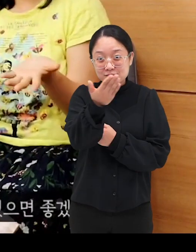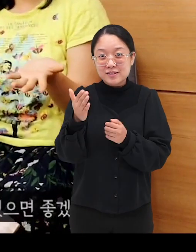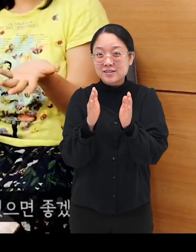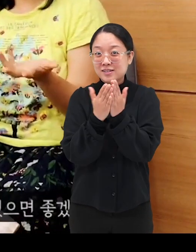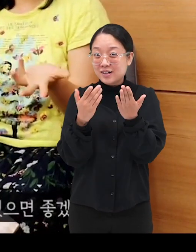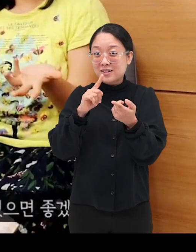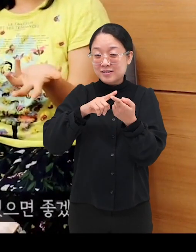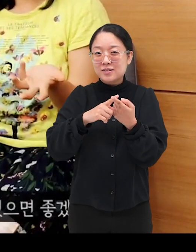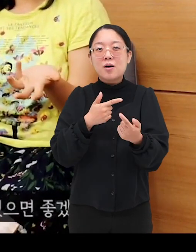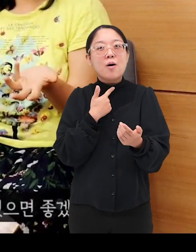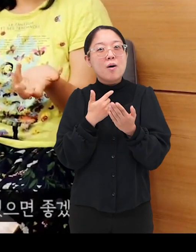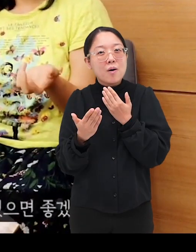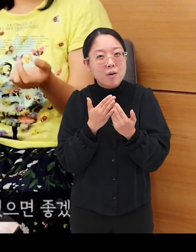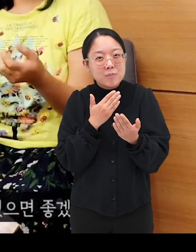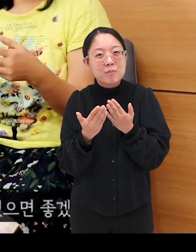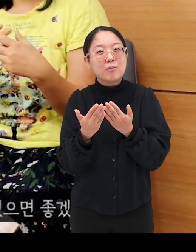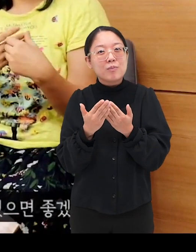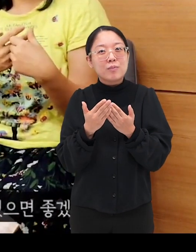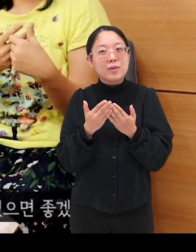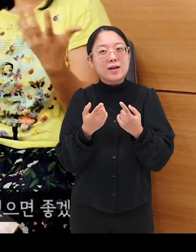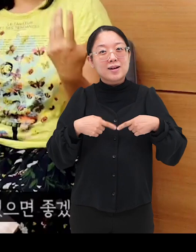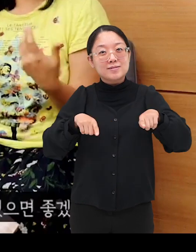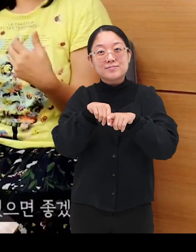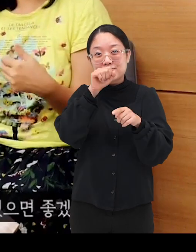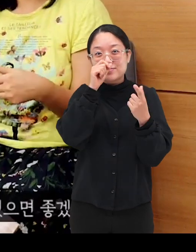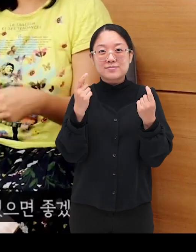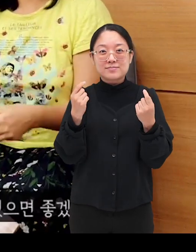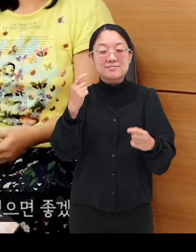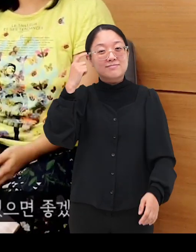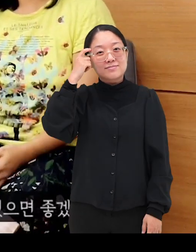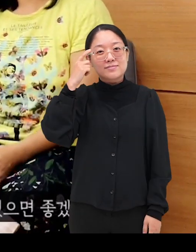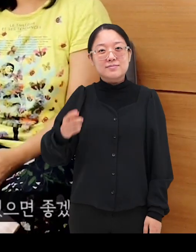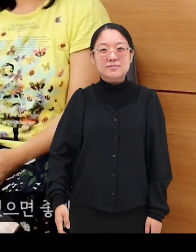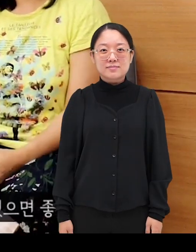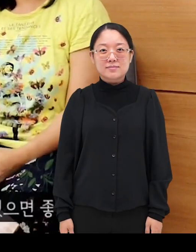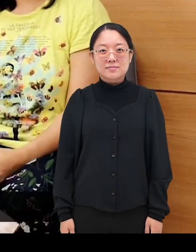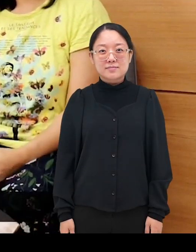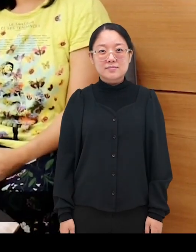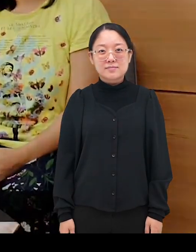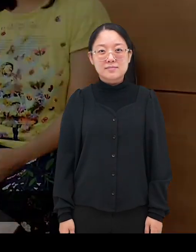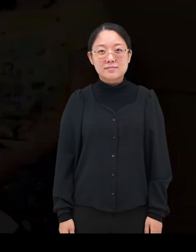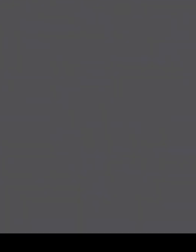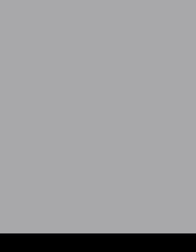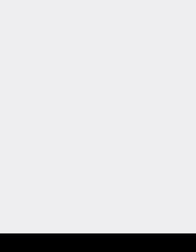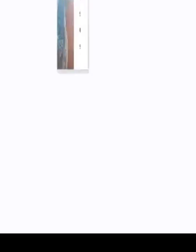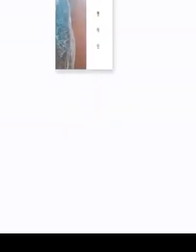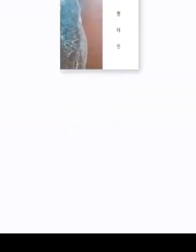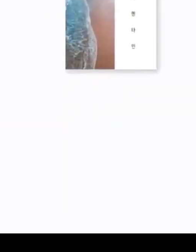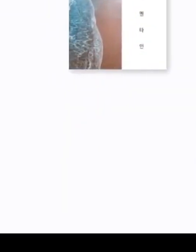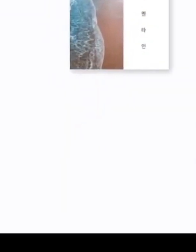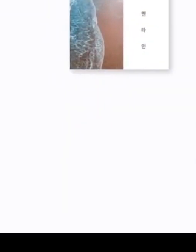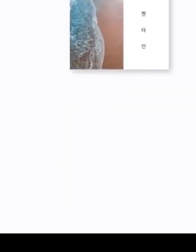이렇게 책으로 내놓는 경험을 진짜 모두가 해보셨으면 좋겠다 그런 생각이 들었습니다.